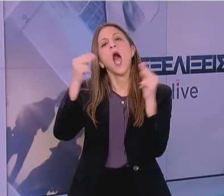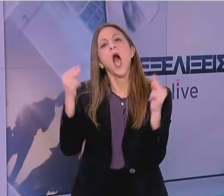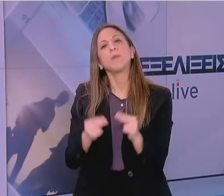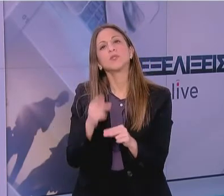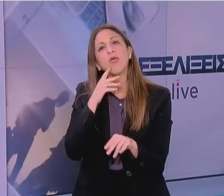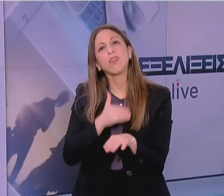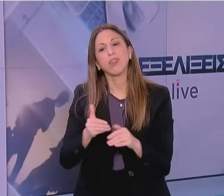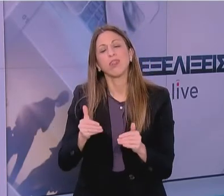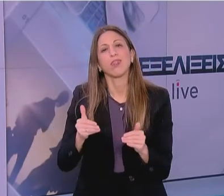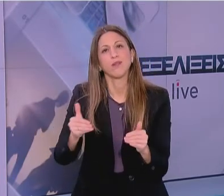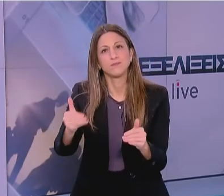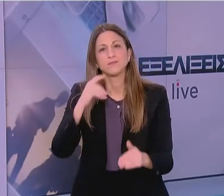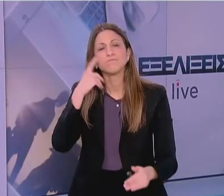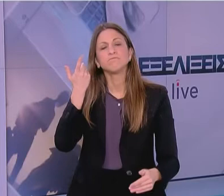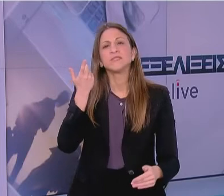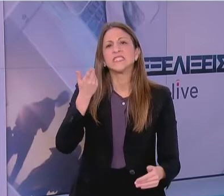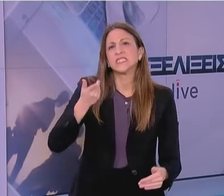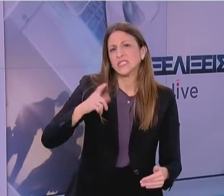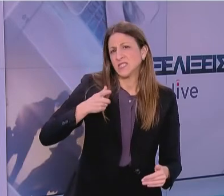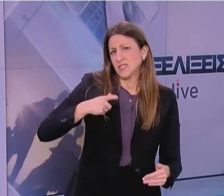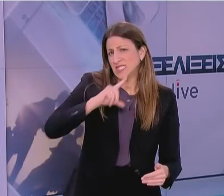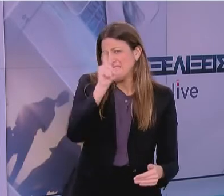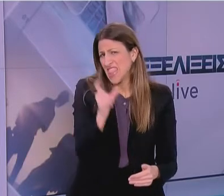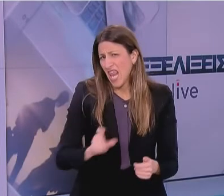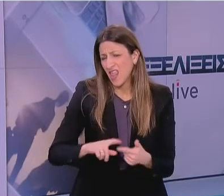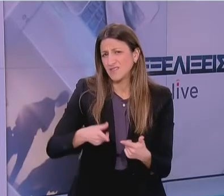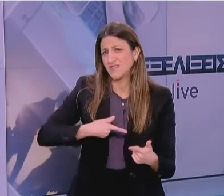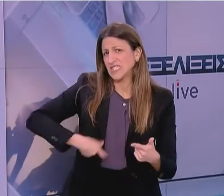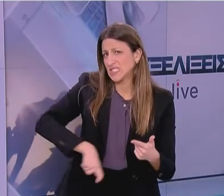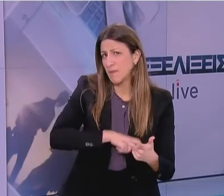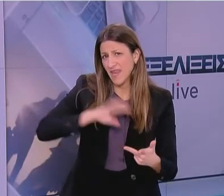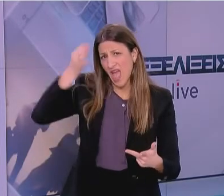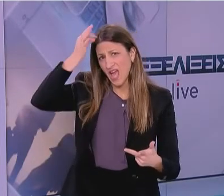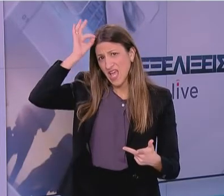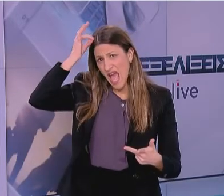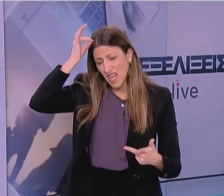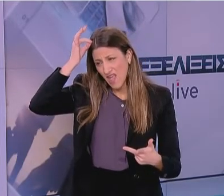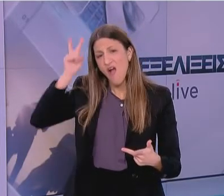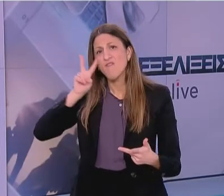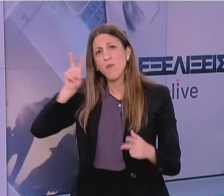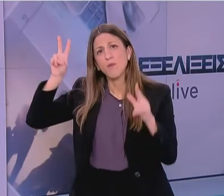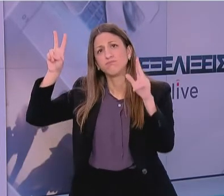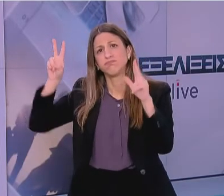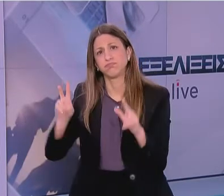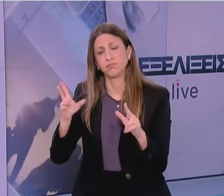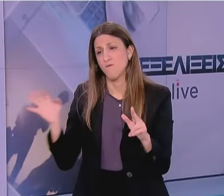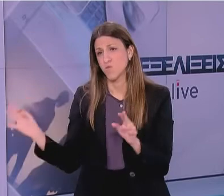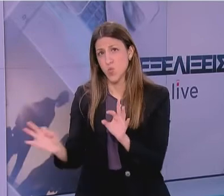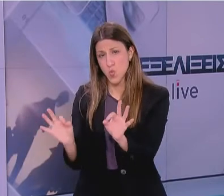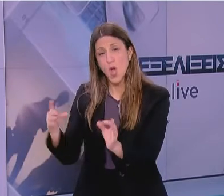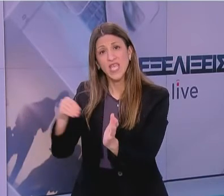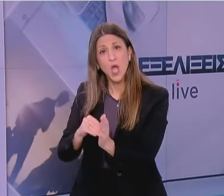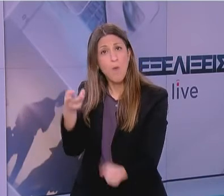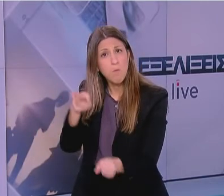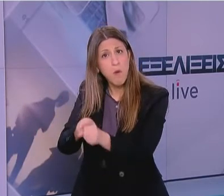Ιταλία, η Ισπανία, η Γαλλία καταγράφουν σταδιακή μείωση των περιπτώσεων νόσου και θανόντων. Ταυτόχρονα όμως έχουν να